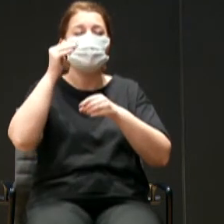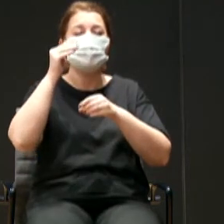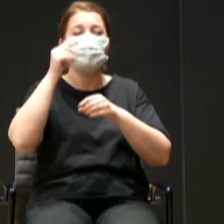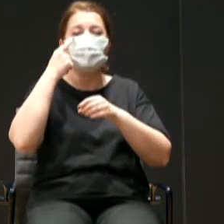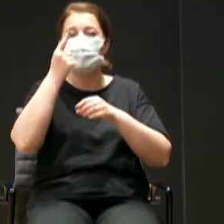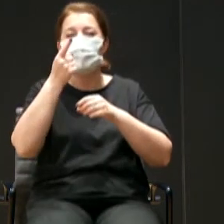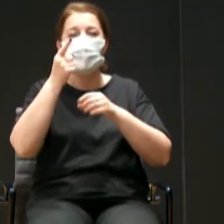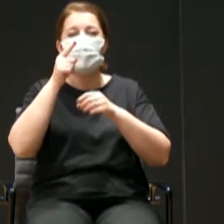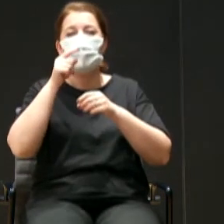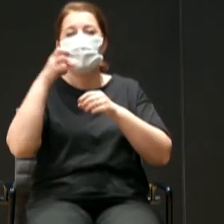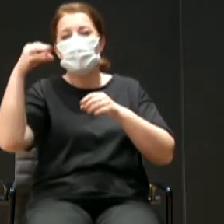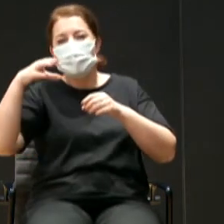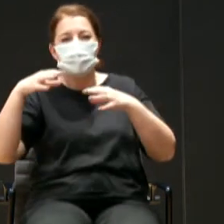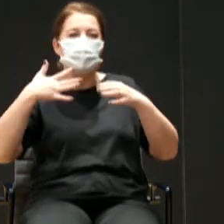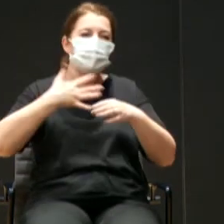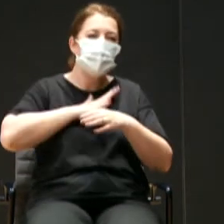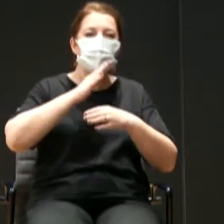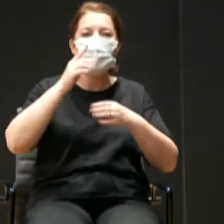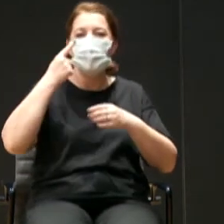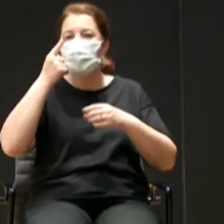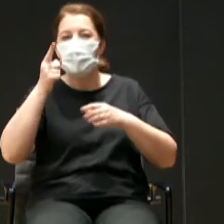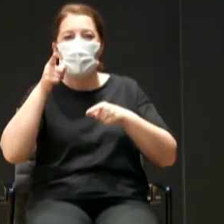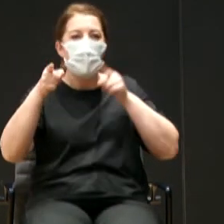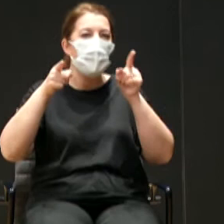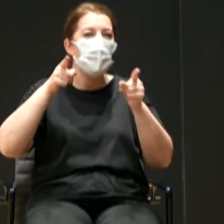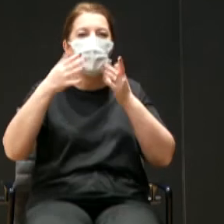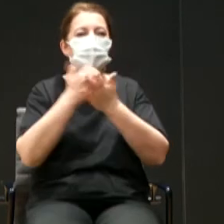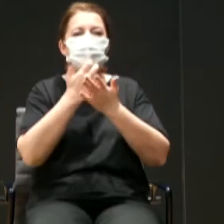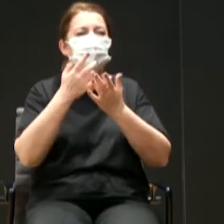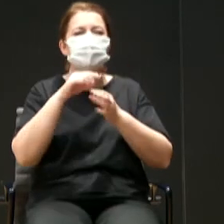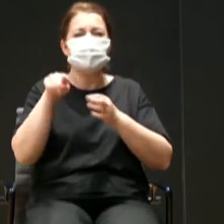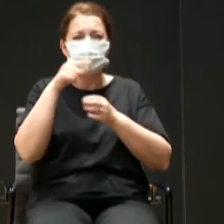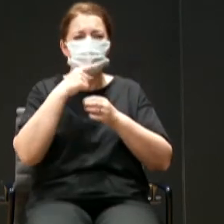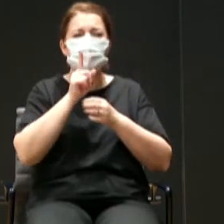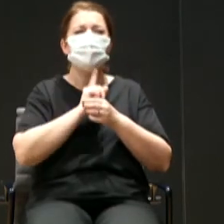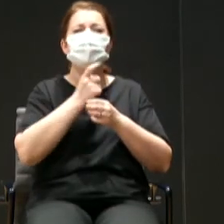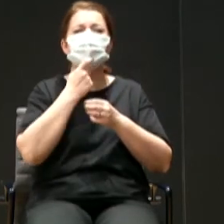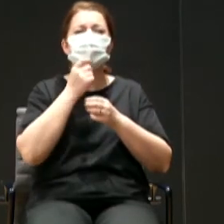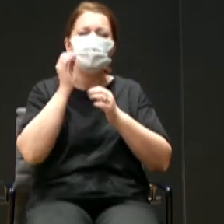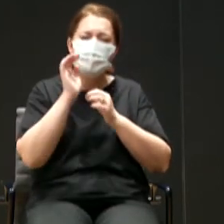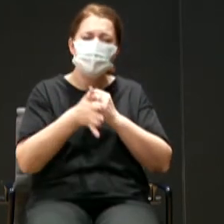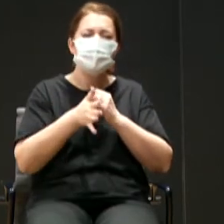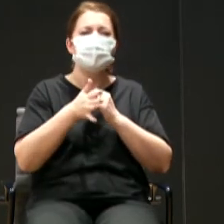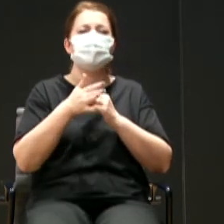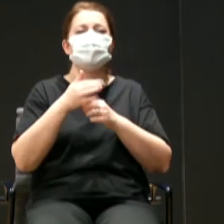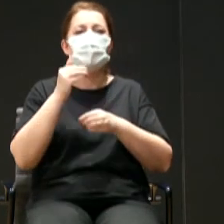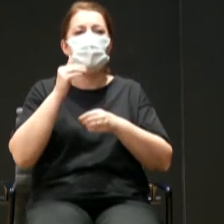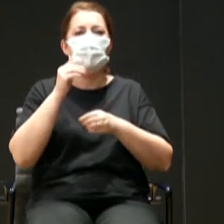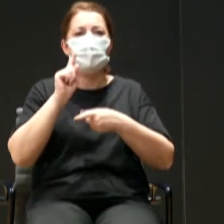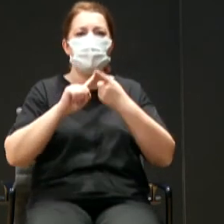sizin söyleminizle bile 100 yıllık partiden daha fazla oy alıyoruz. Muhalefetten, bak sizin söylediğinizle